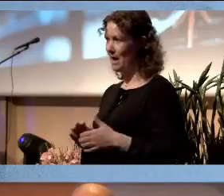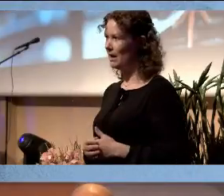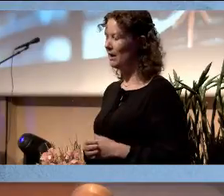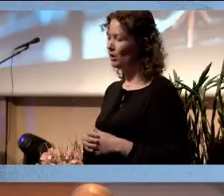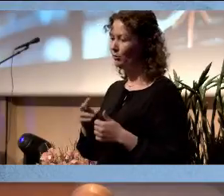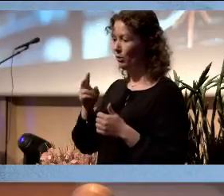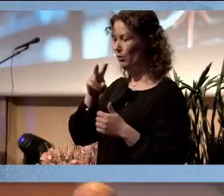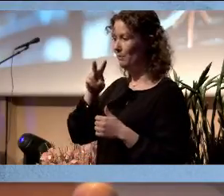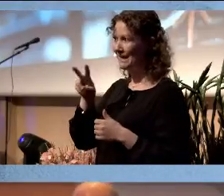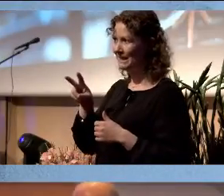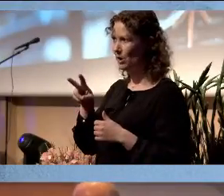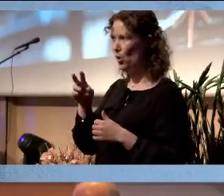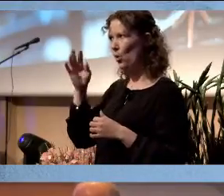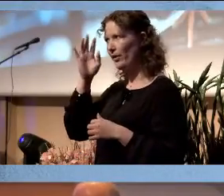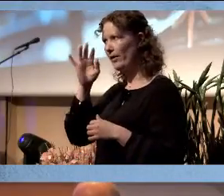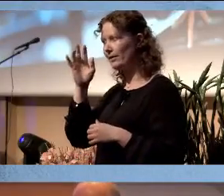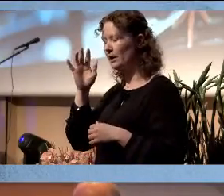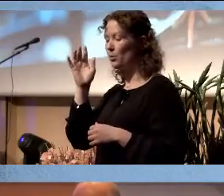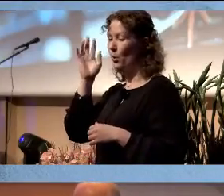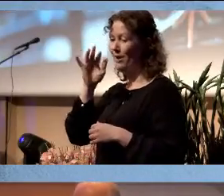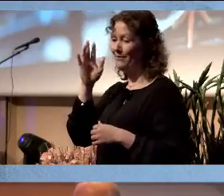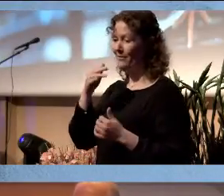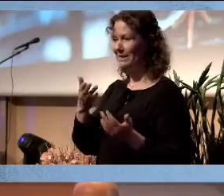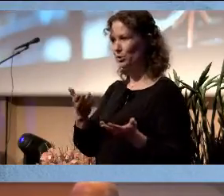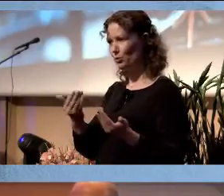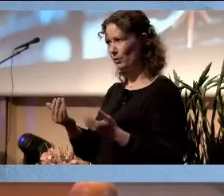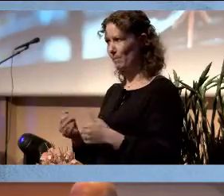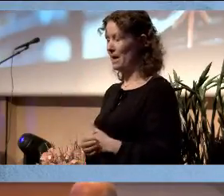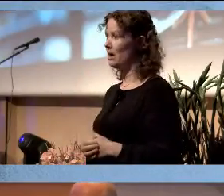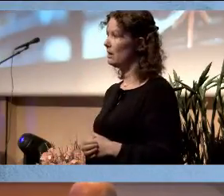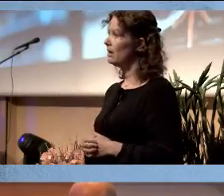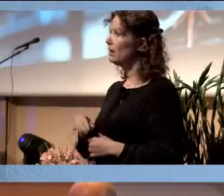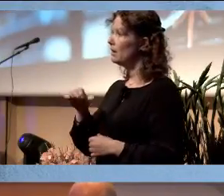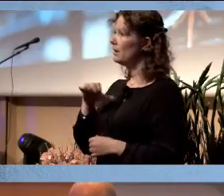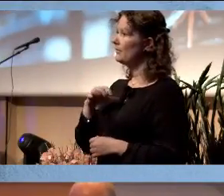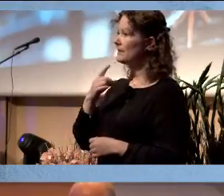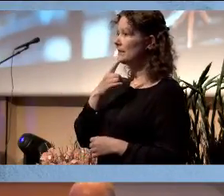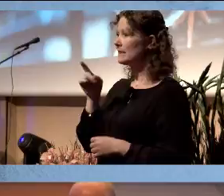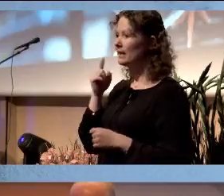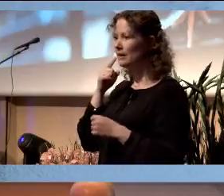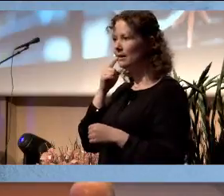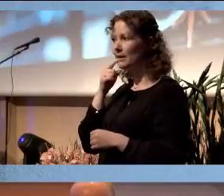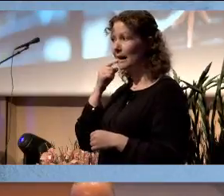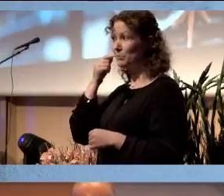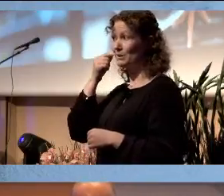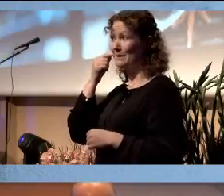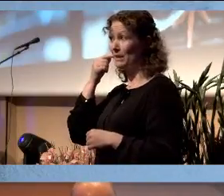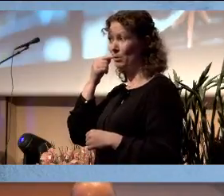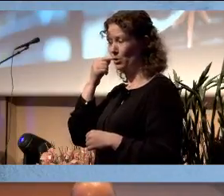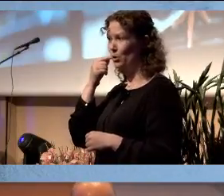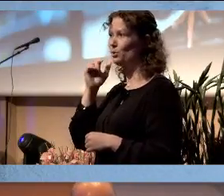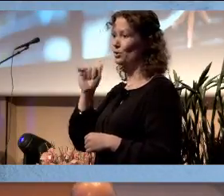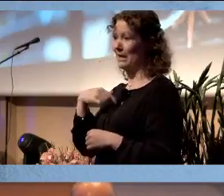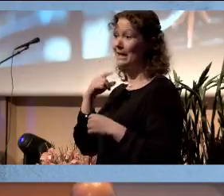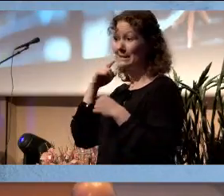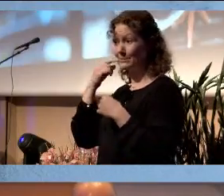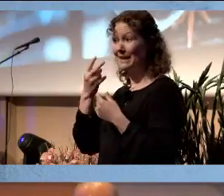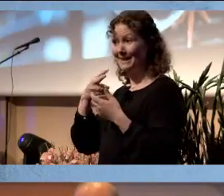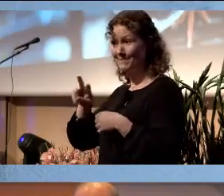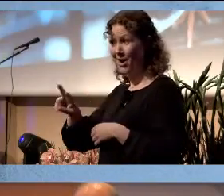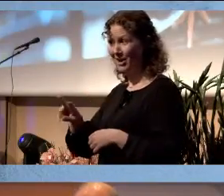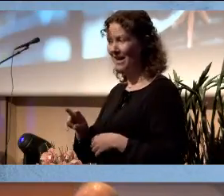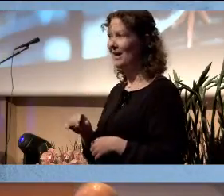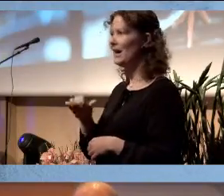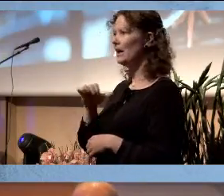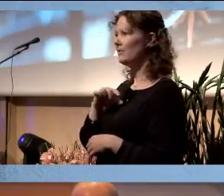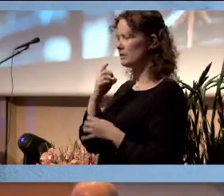Blikk, tanker, refleksjoner. Hvis dere trekker på smilebåndet, så kommer jeg til å smile tilbake.